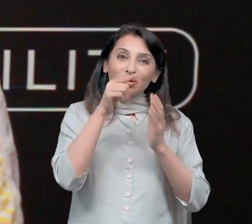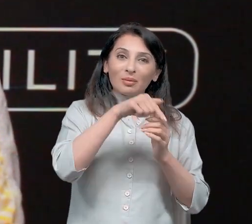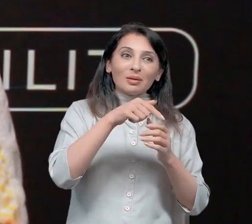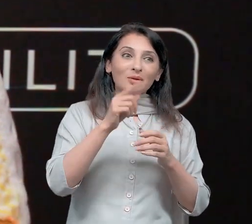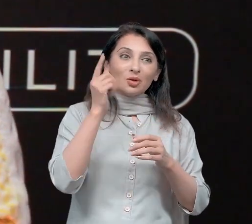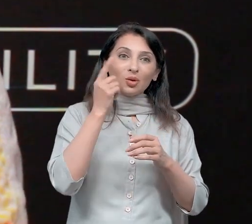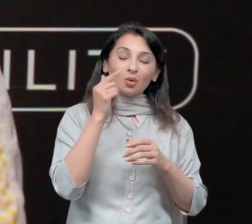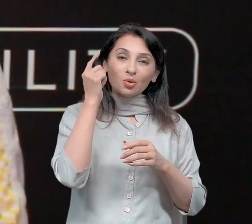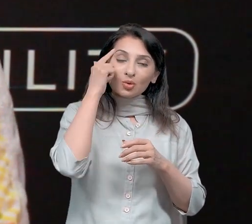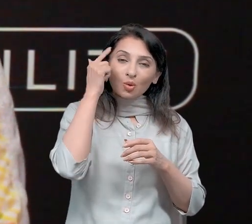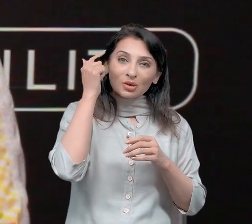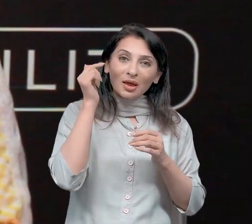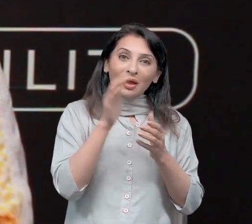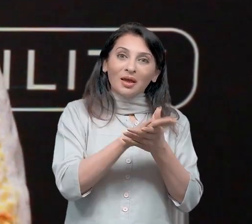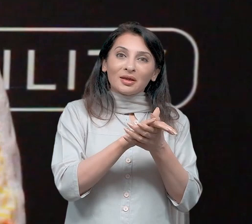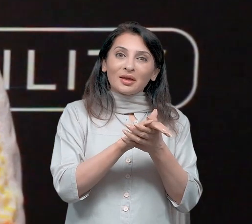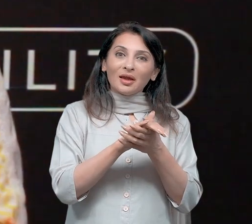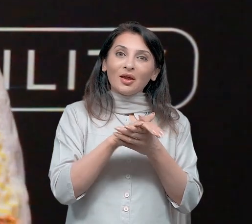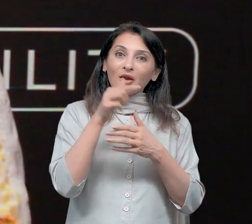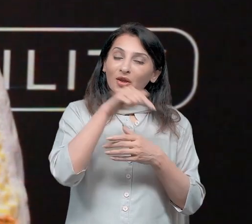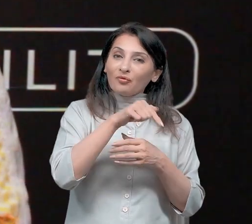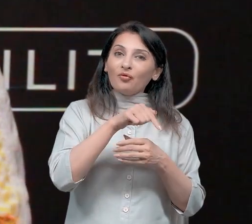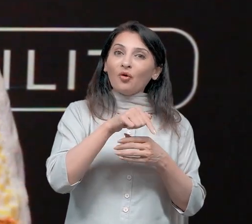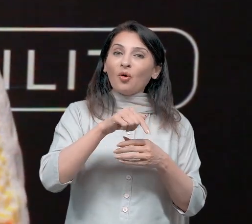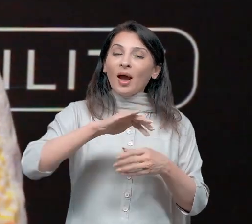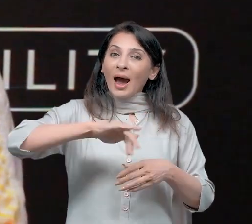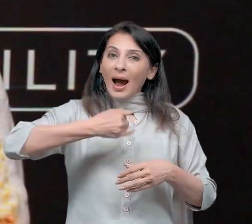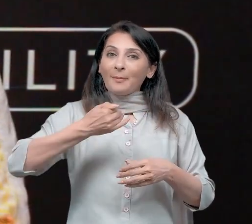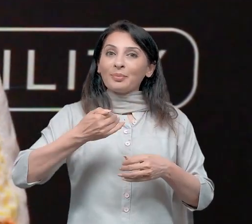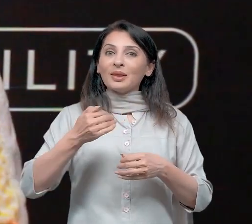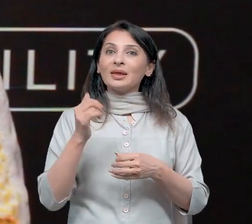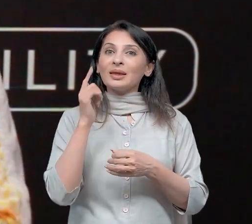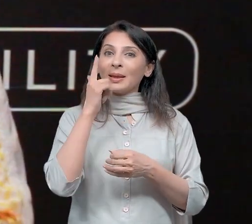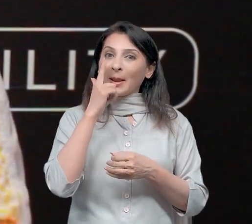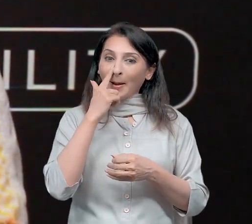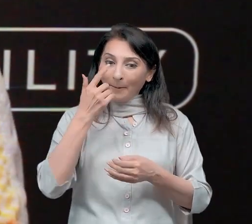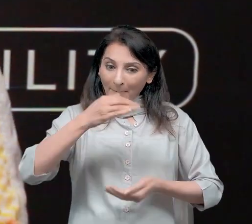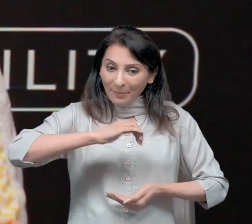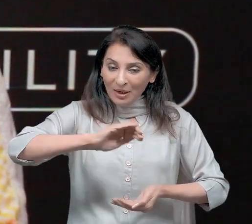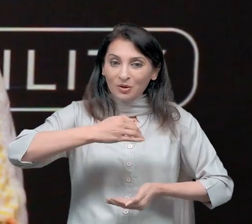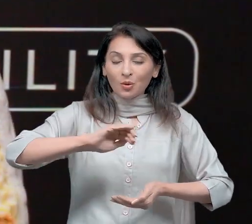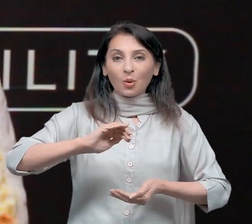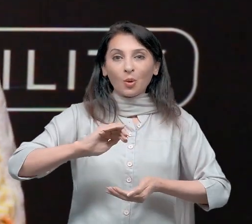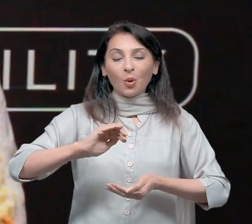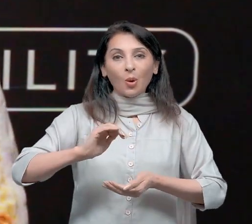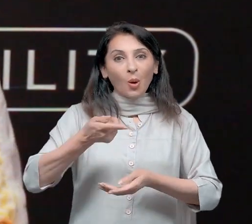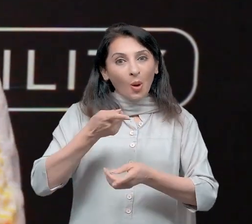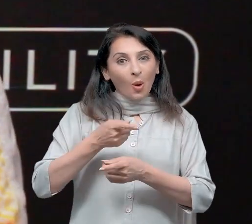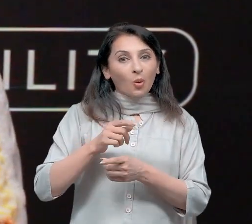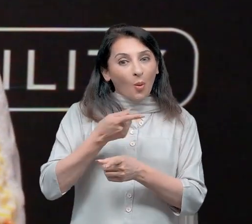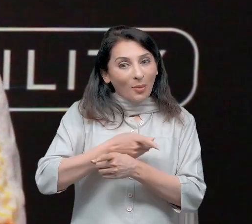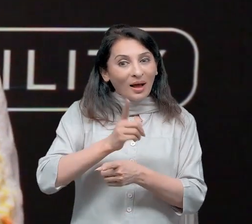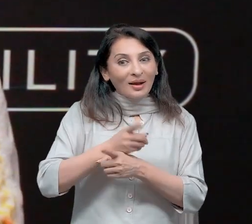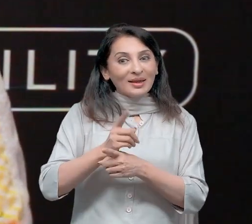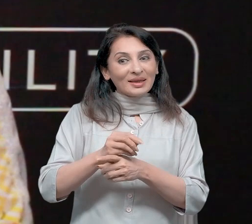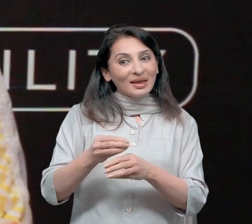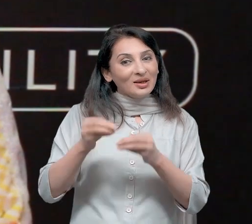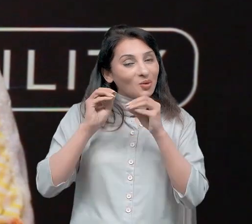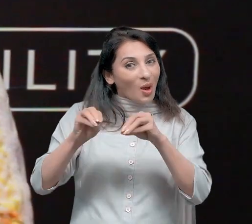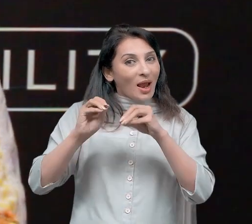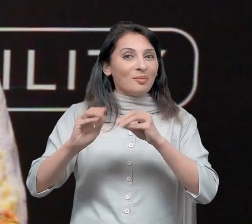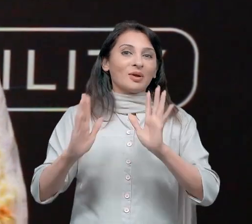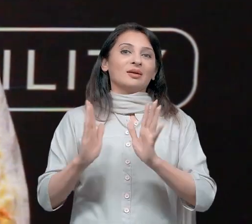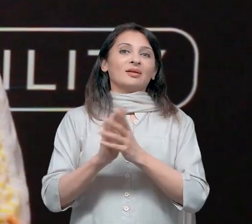لڑکی ہو گئی ایسا کہتے ہیں، وہ اپنے بیٹیوں کو پڑھا رہا تھا 2 جاب کر کے، وہ بچیاں پڑھیں لکھیں کچھ